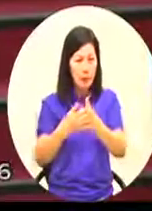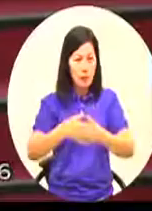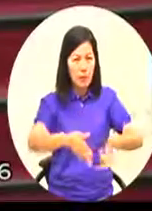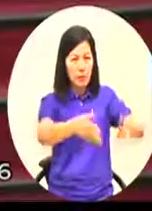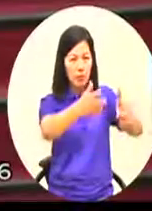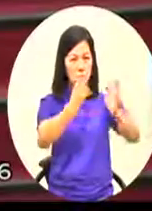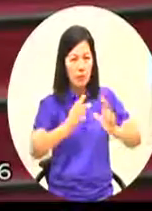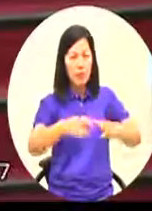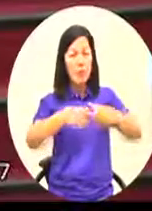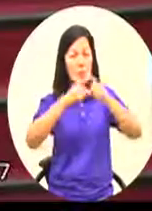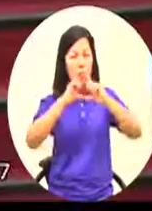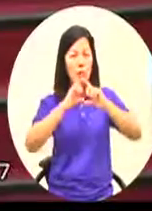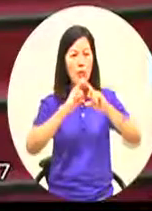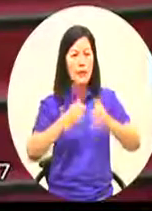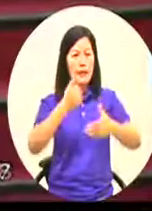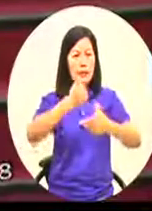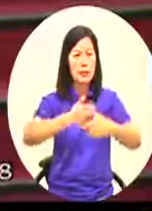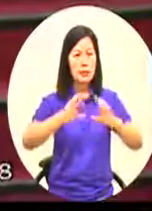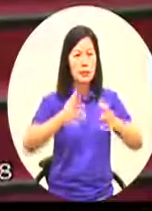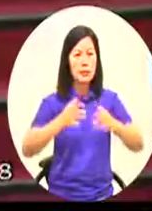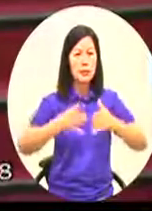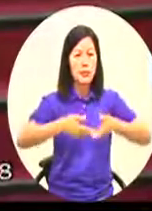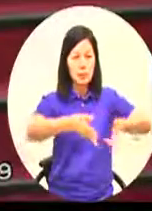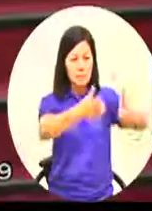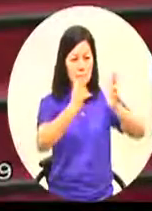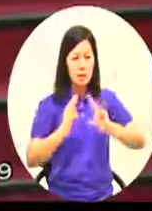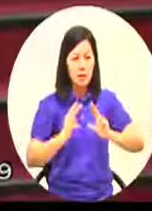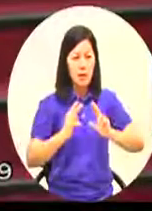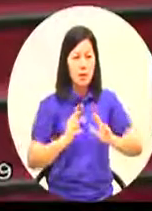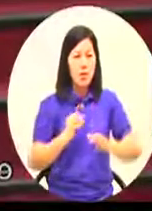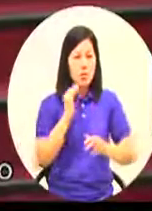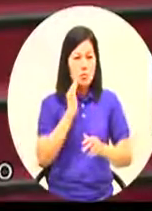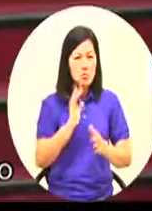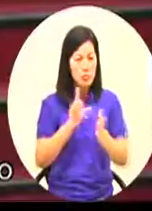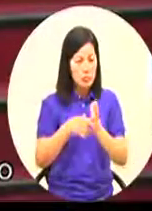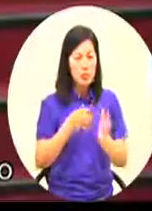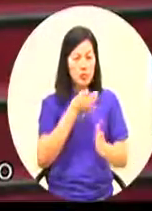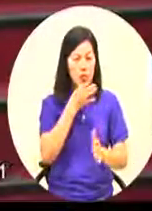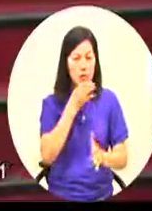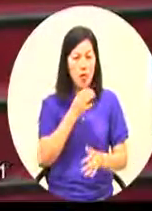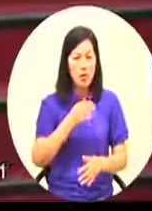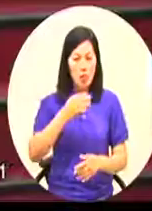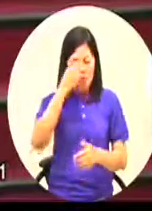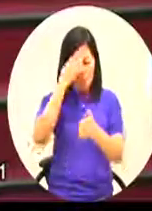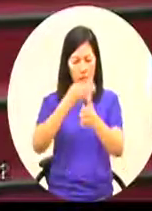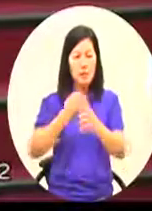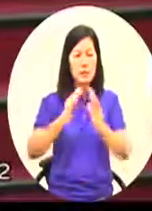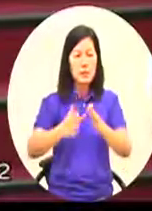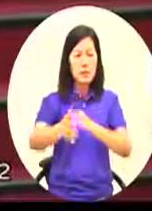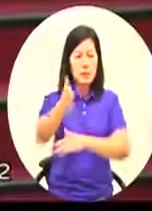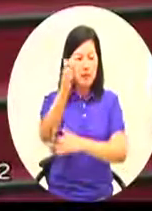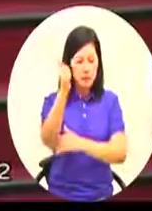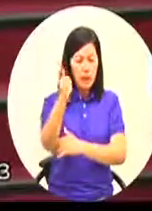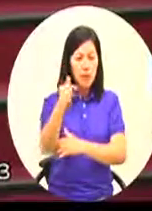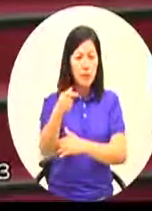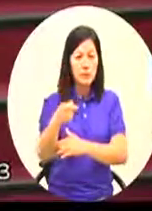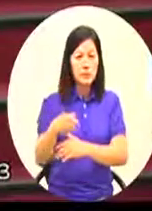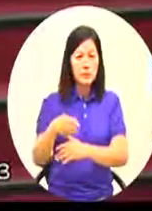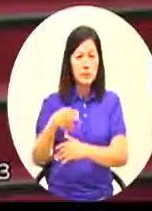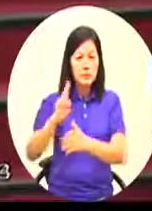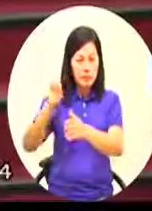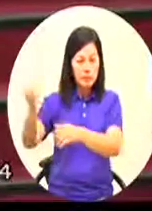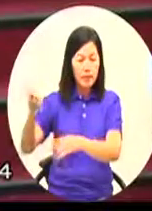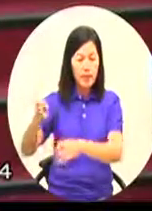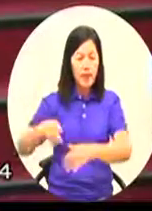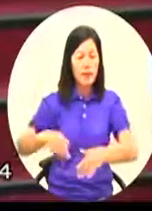桥。建国桥啊，有时间的话请市长向中央帮忙复建建